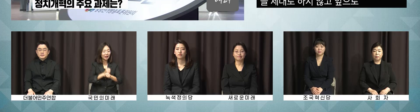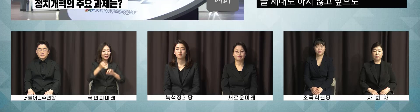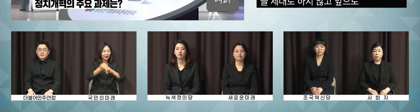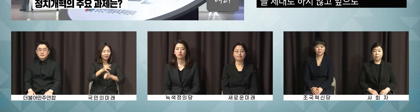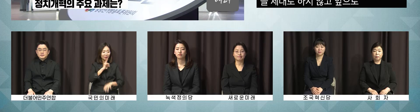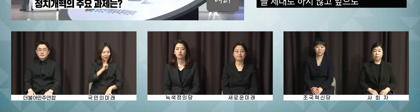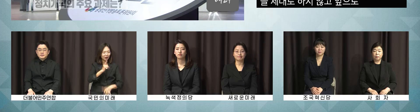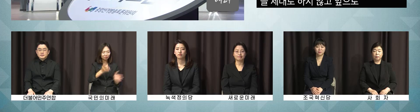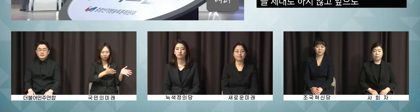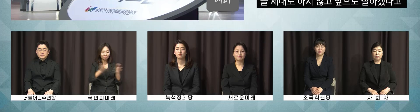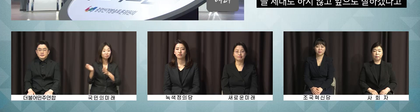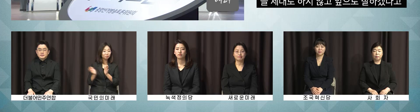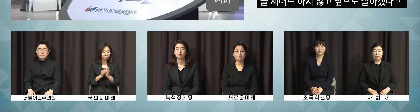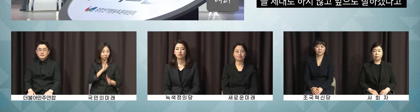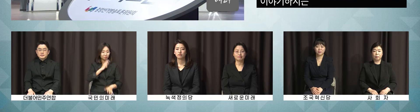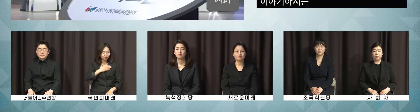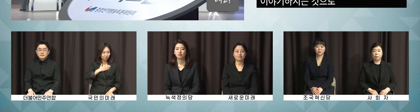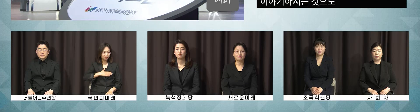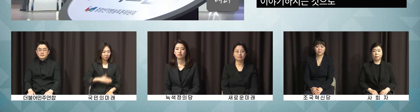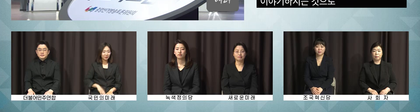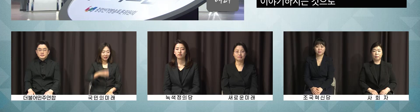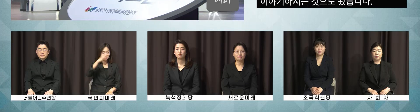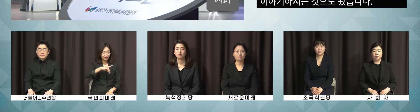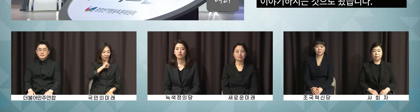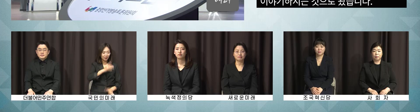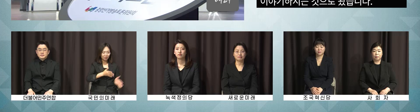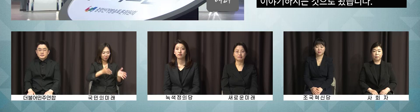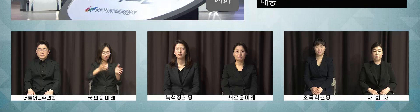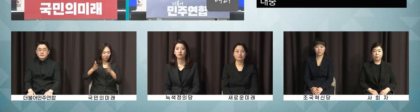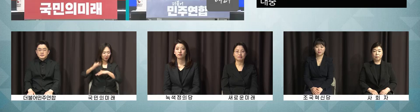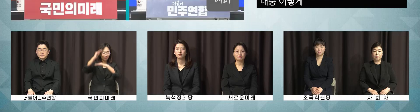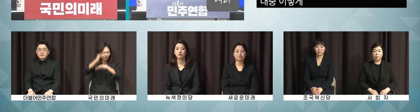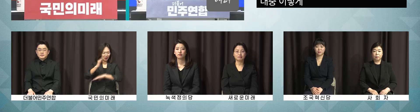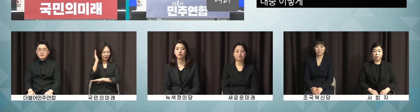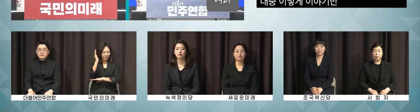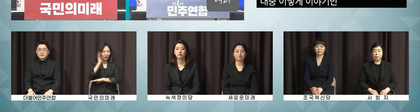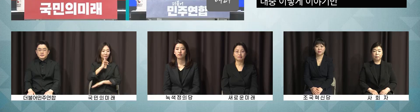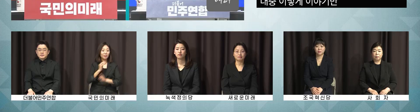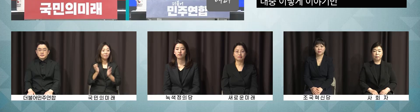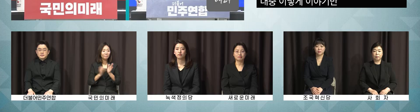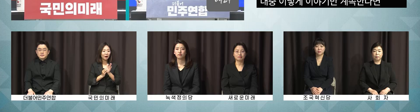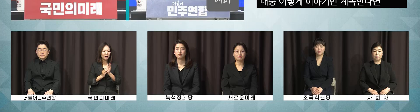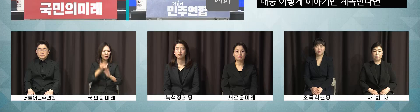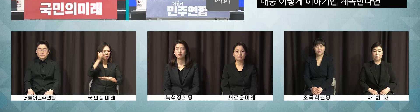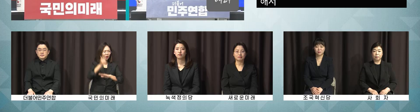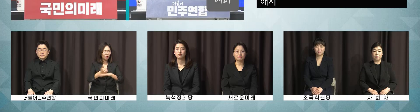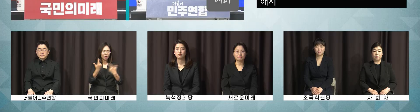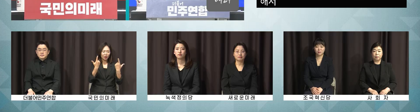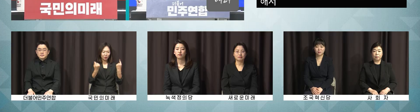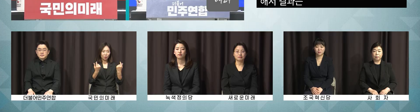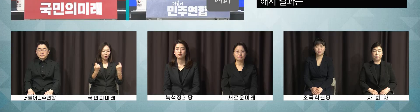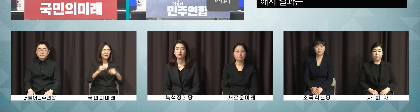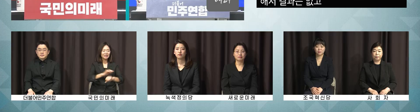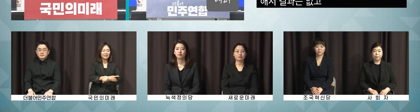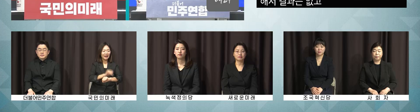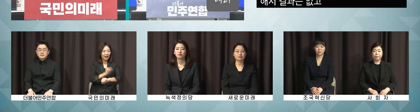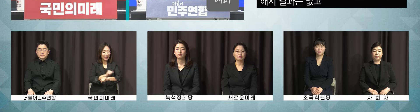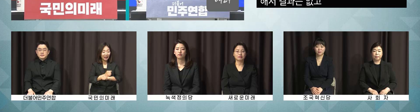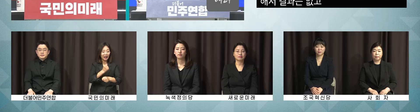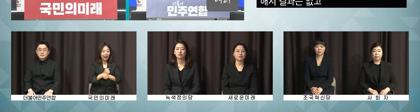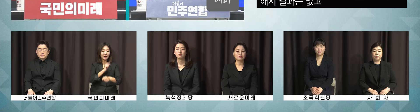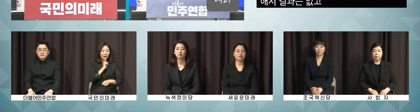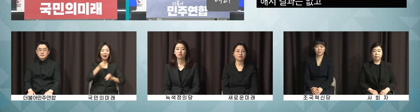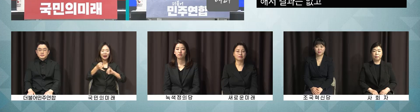것으로 대충 넘어갔습니다. 대충 이렇게 얘기만 계속한다라고 하면 계속해서 결과는 없고 잘하겠다는 말만 계속 반복되는